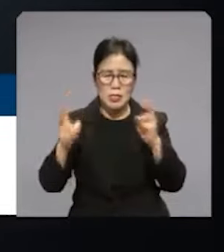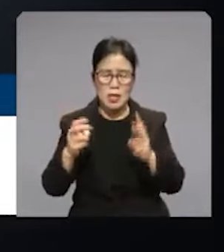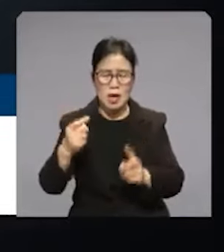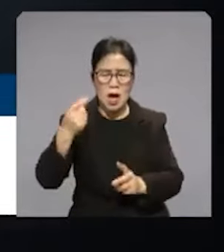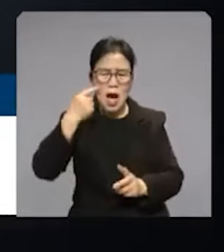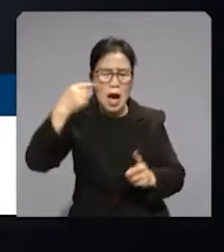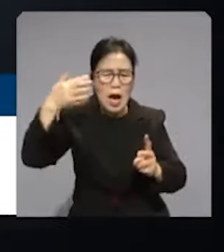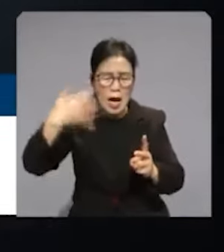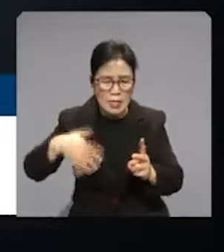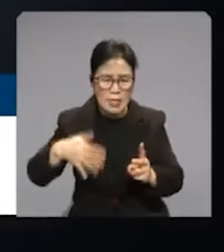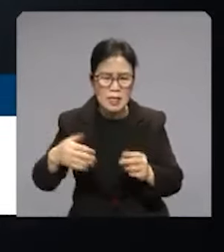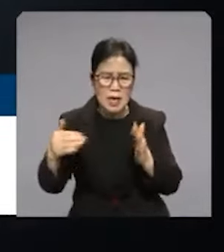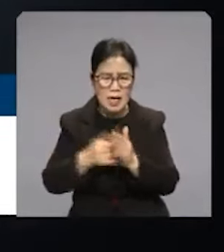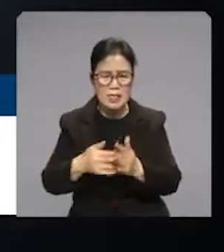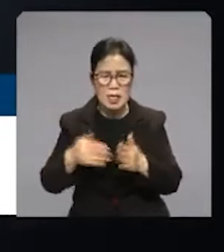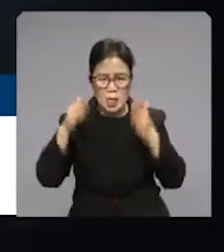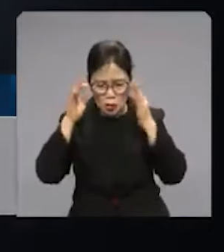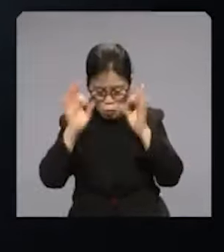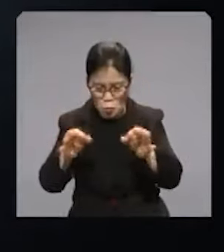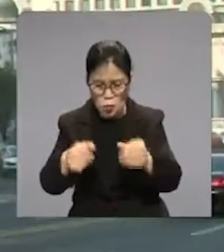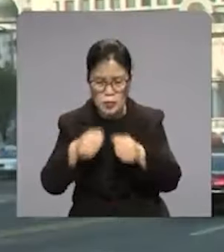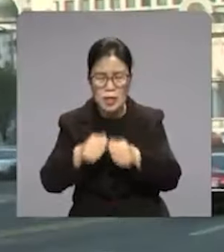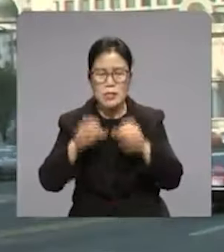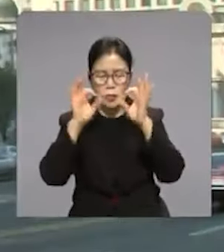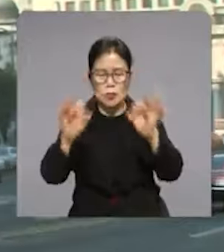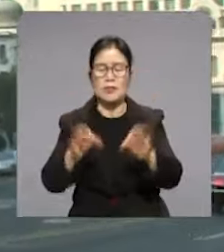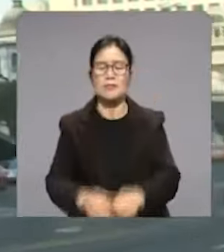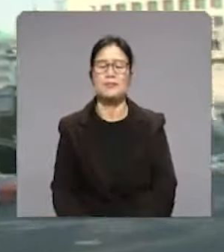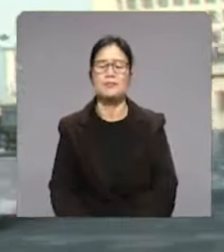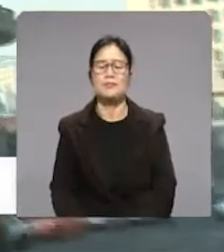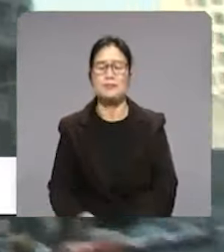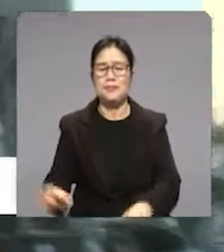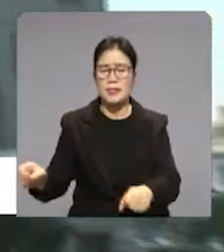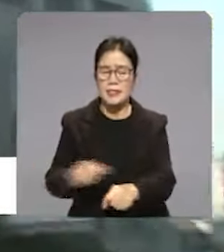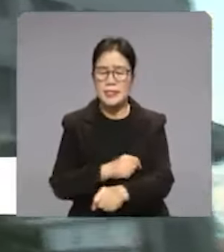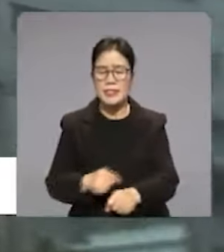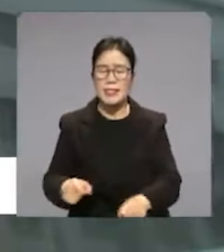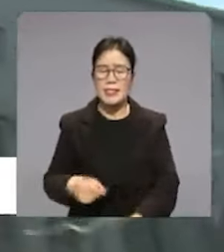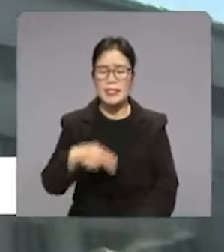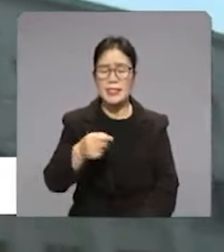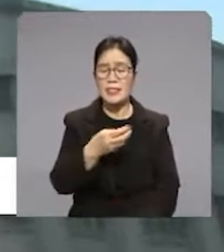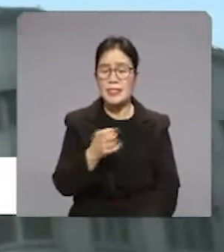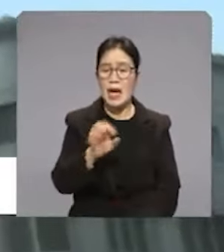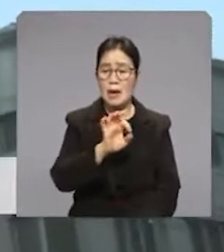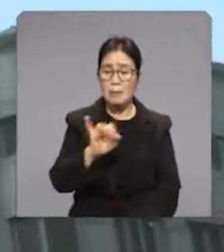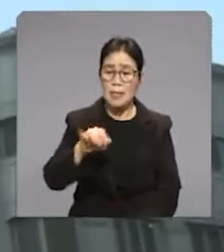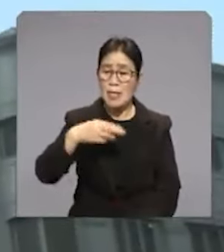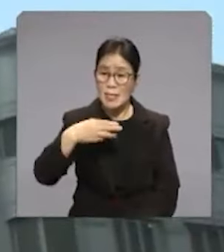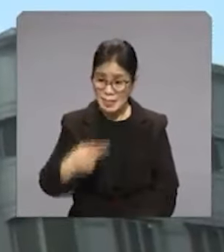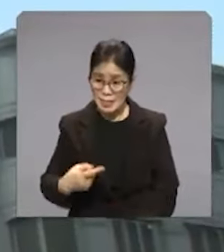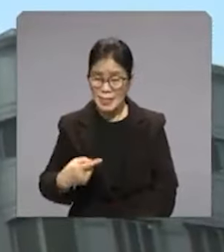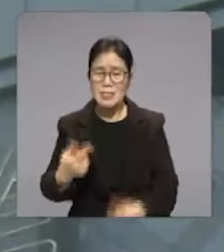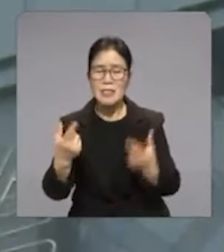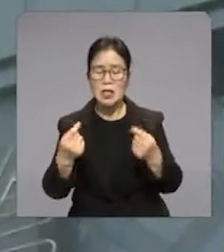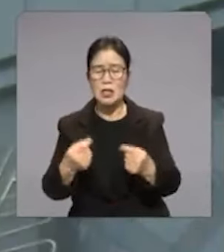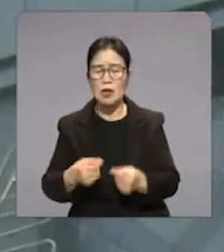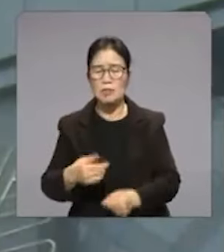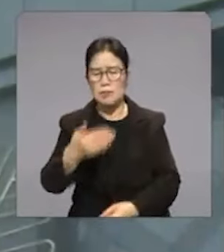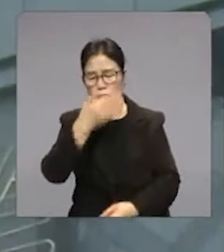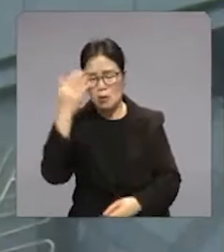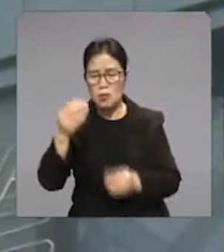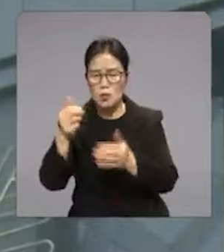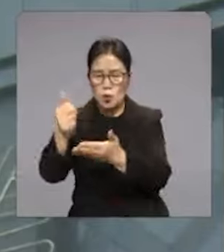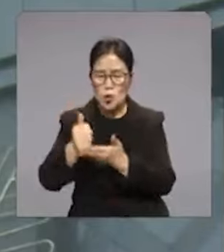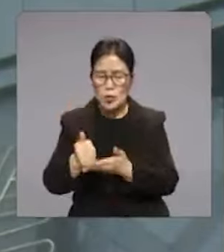것까지 시야에 넣고 따져봐야 합니다. 특히 스타필드 수원과 롯데몰 수원점에서 보듯 MG고객